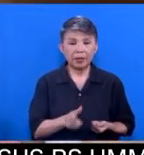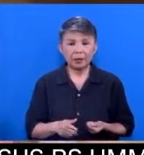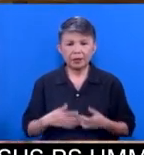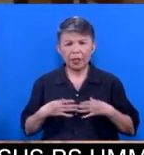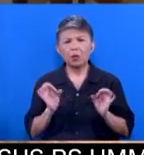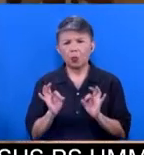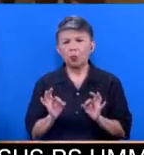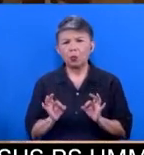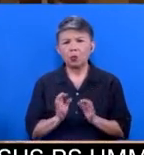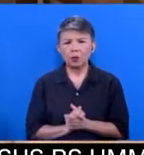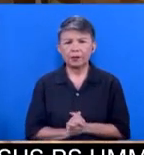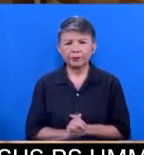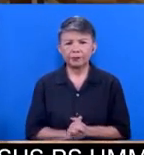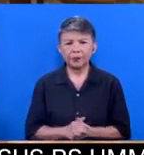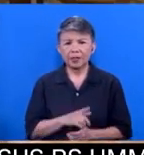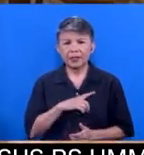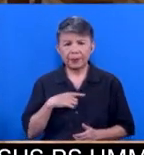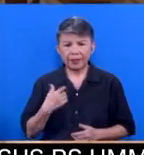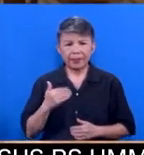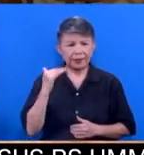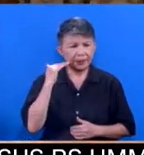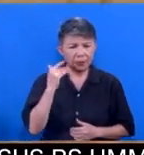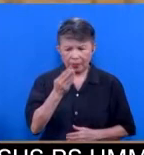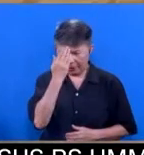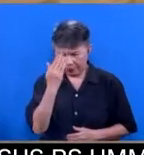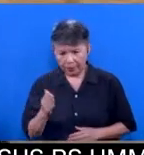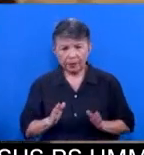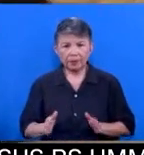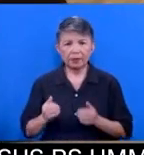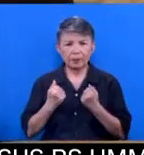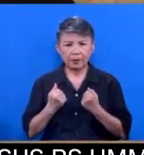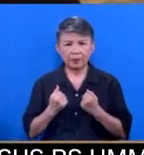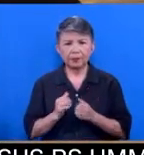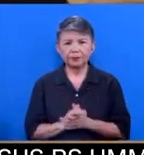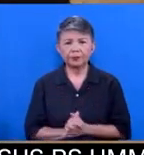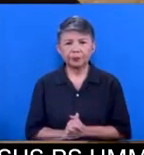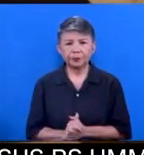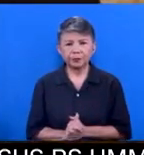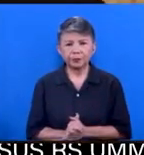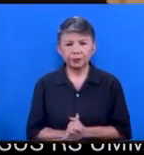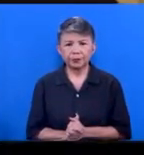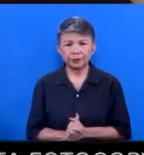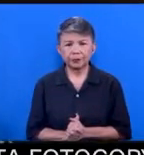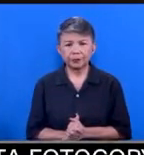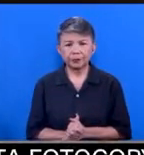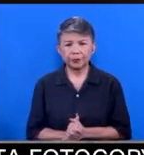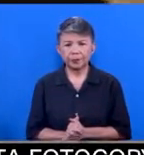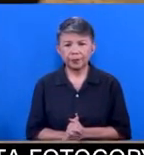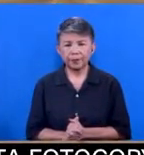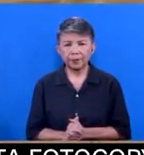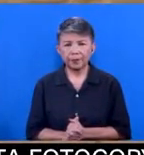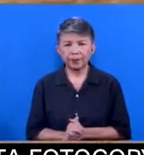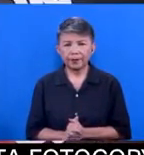segala macem gitu tapir selama kita bisa menjaga harusnya sehingga ada masalah ya itu justru menurutmu itu jadi